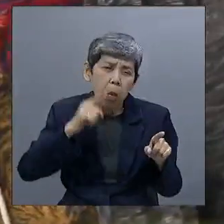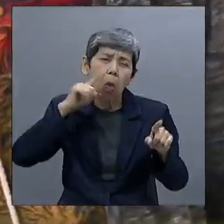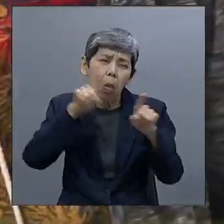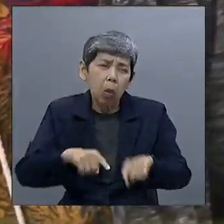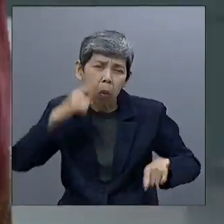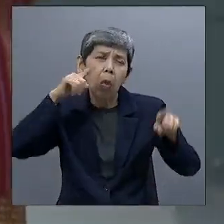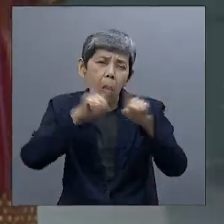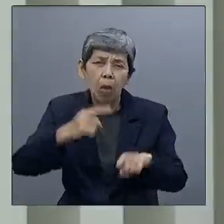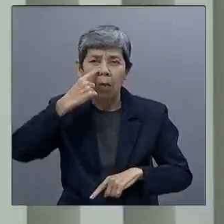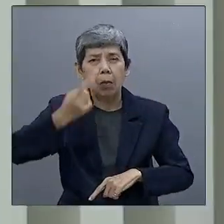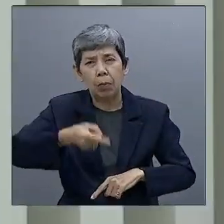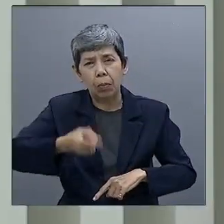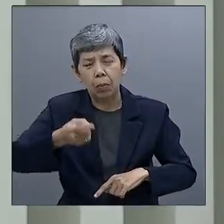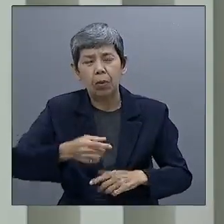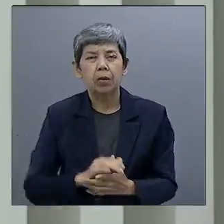ค่ะ